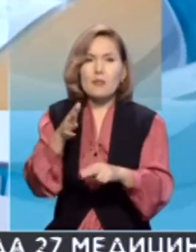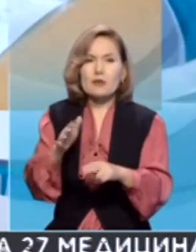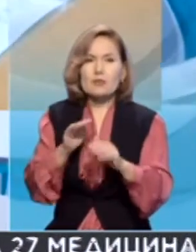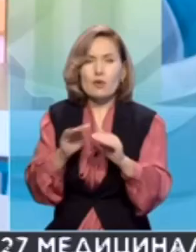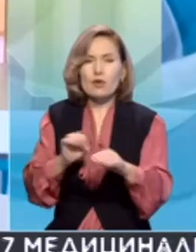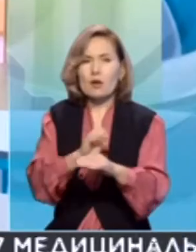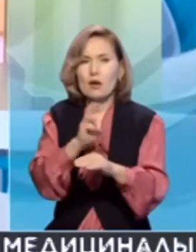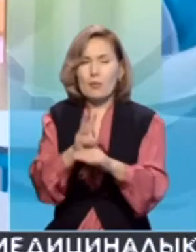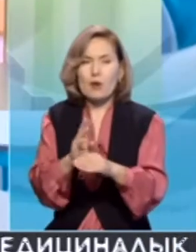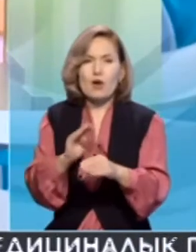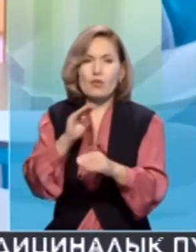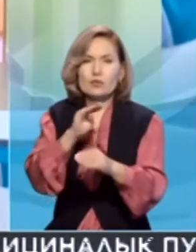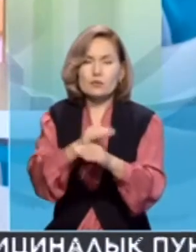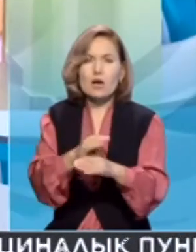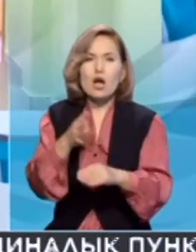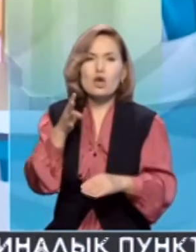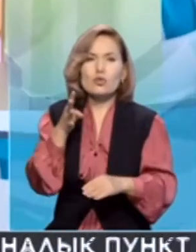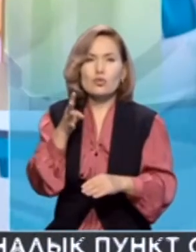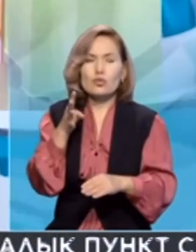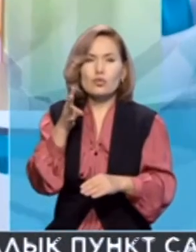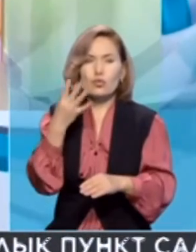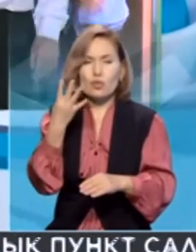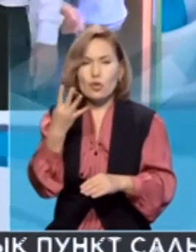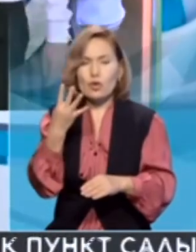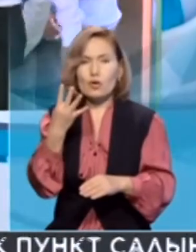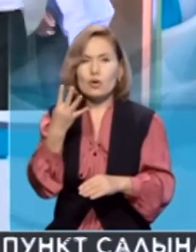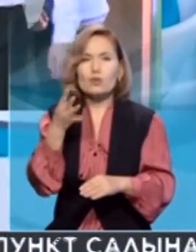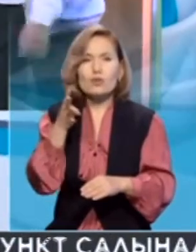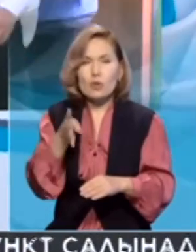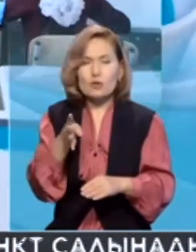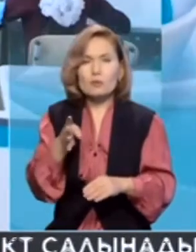қамтиды. Қосымша 4 мың орынға оқу